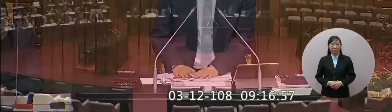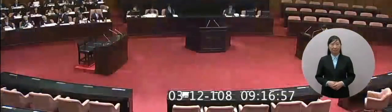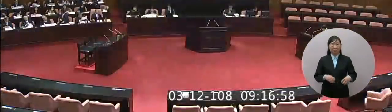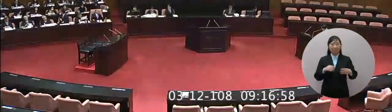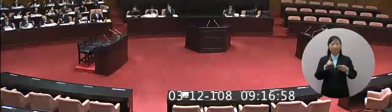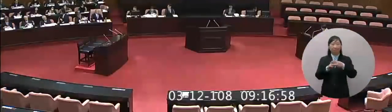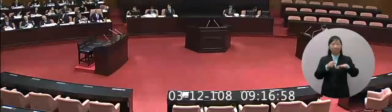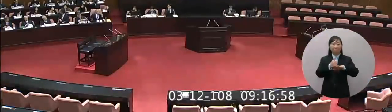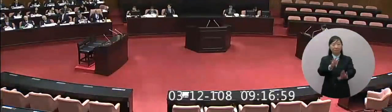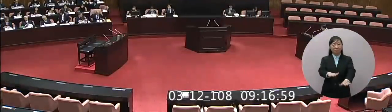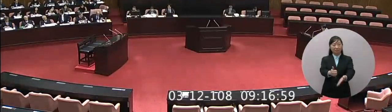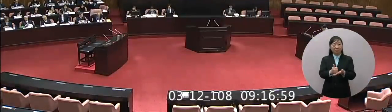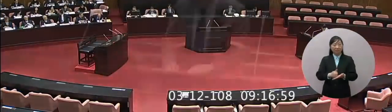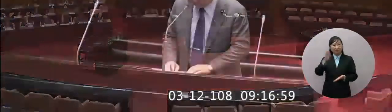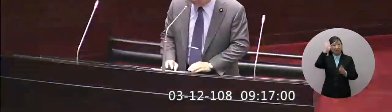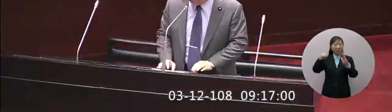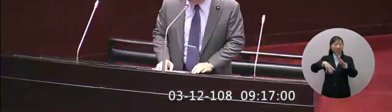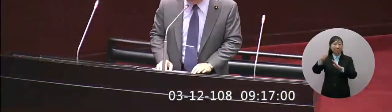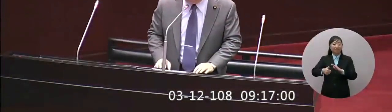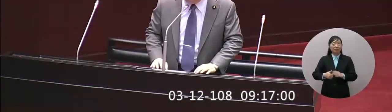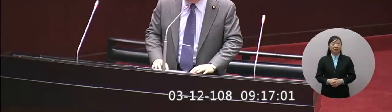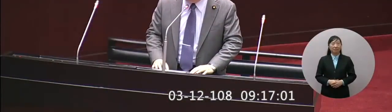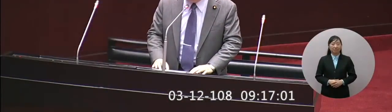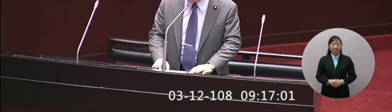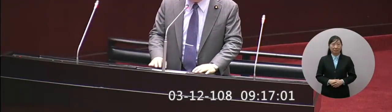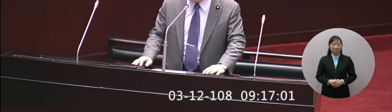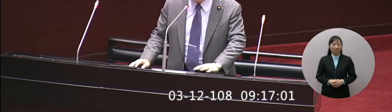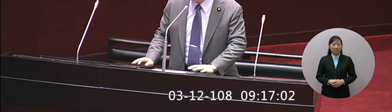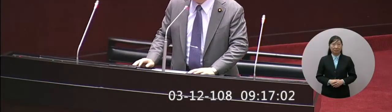主席，麻烦请行政院苏院长。 请苏院长。